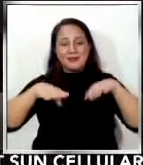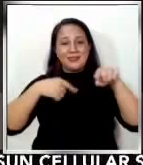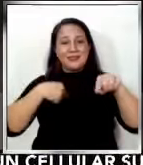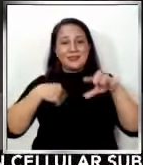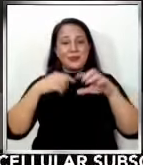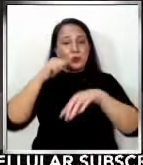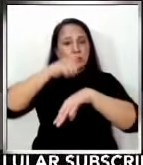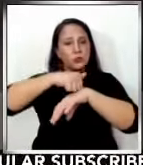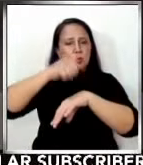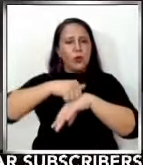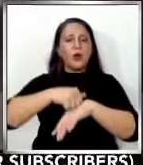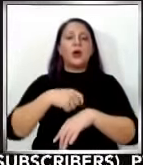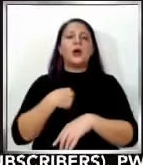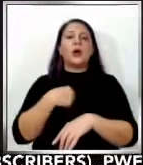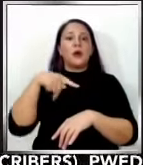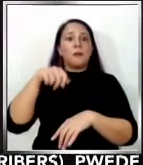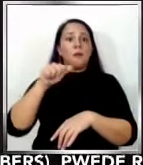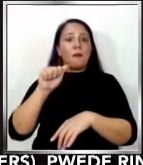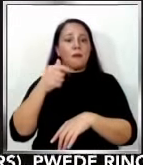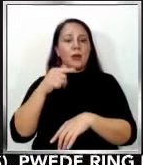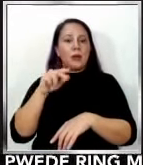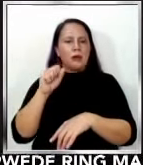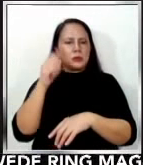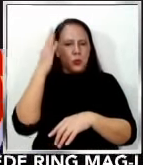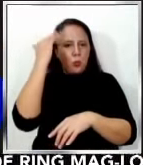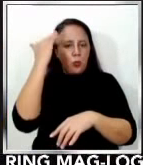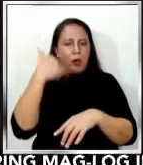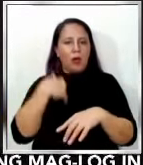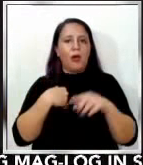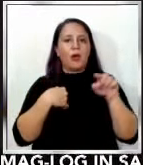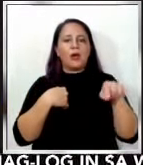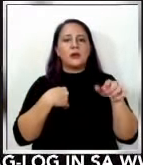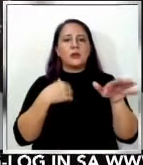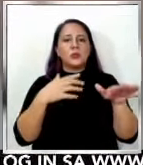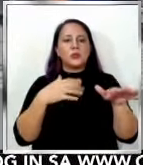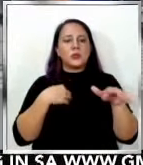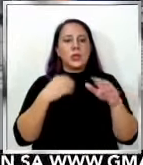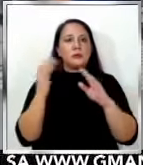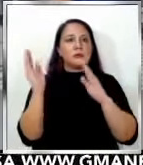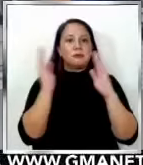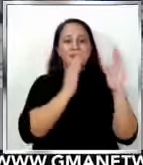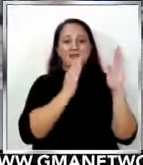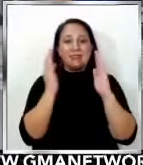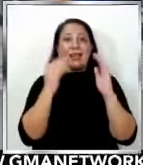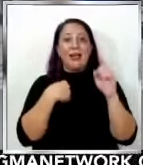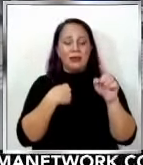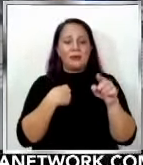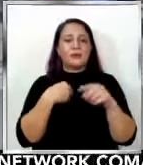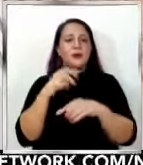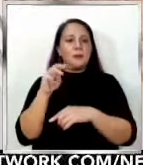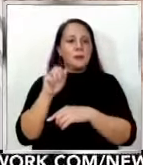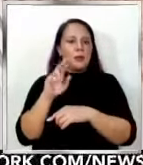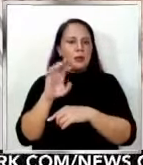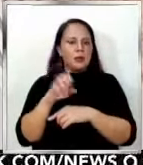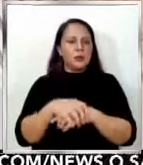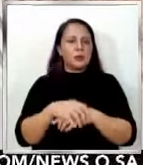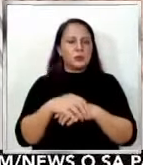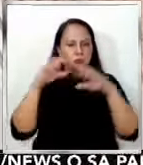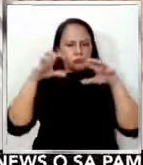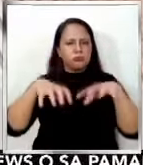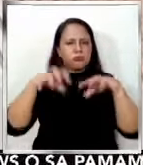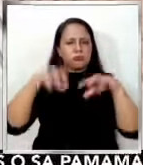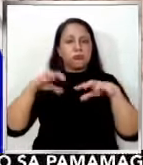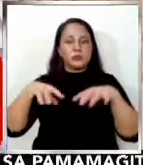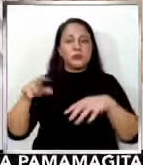ang ulan sa Mindanao ay dahil sa southwesterly wind na hinahatak ng bagyong Marin. Bumuhos din ang pabugsubugsong ulan sa Tuguegarao City dahil